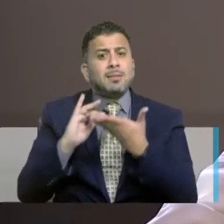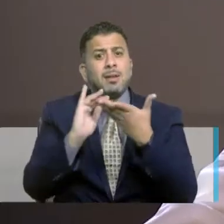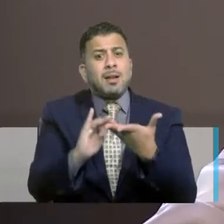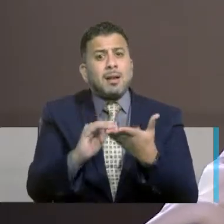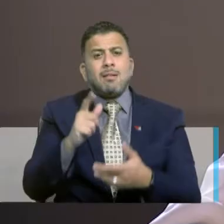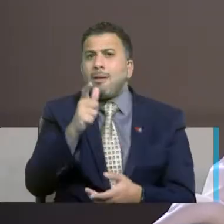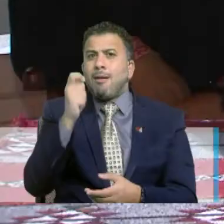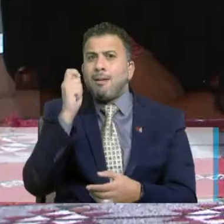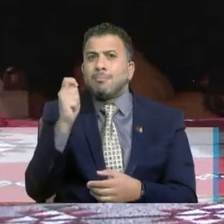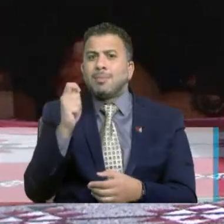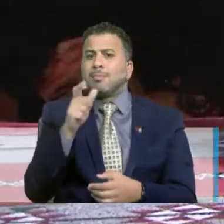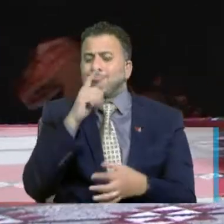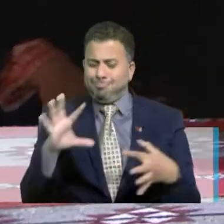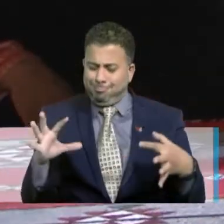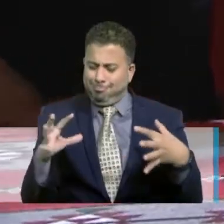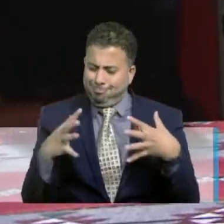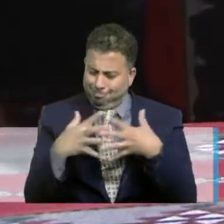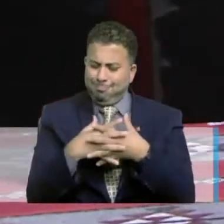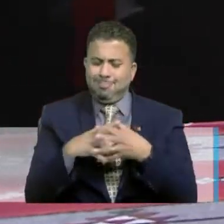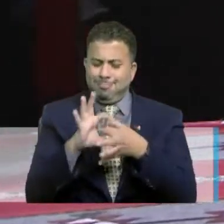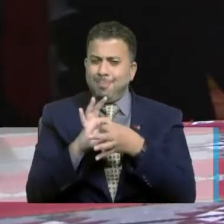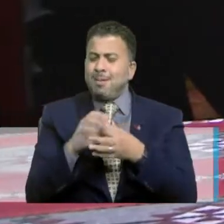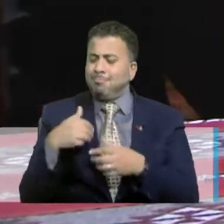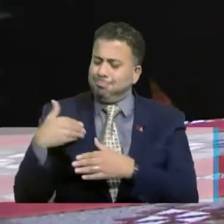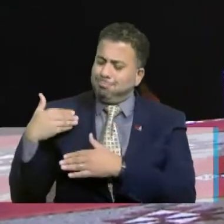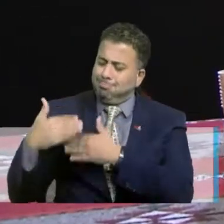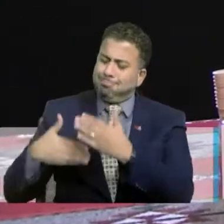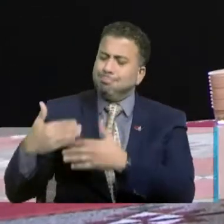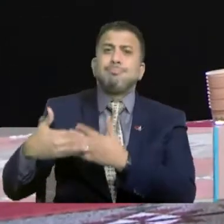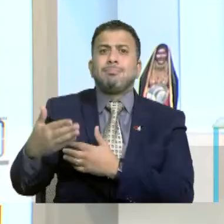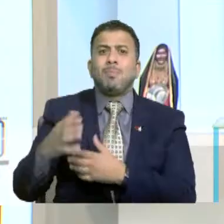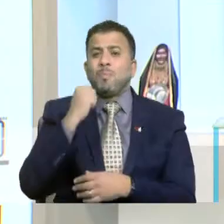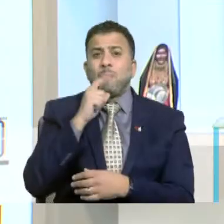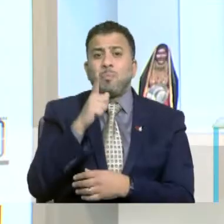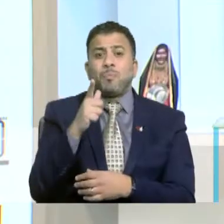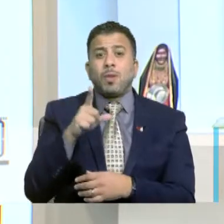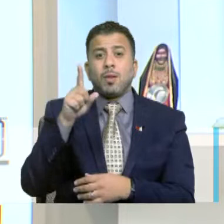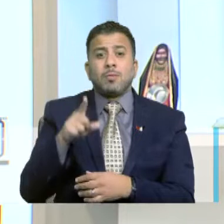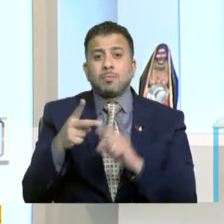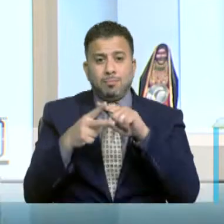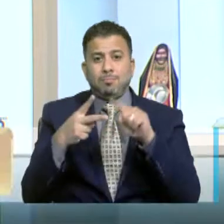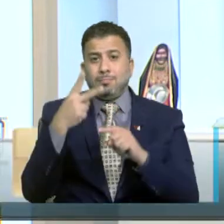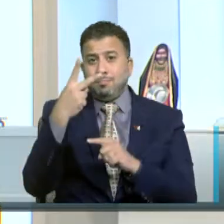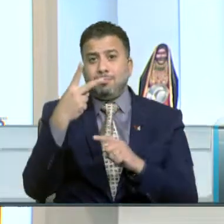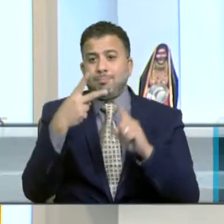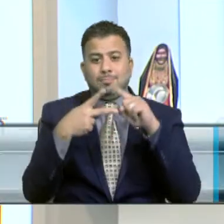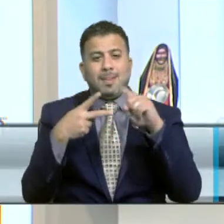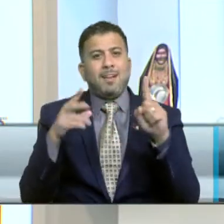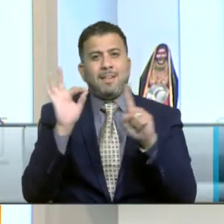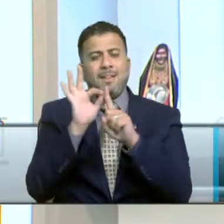تعميق أواصر الترابط بين الأجيال. تشارك اليوم لدينا فرقتين بهدف